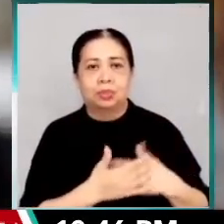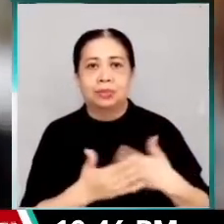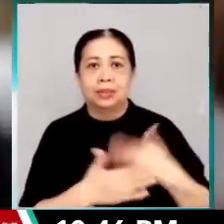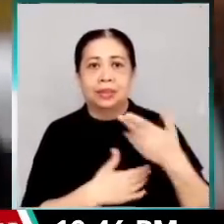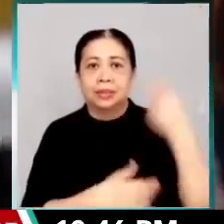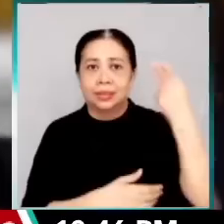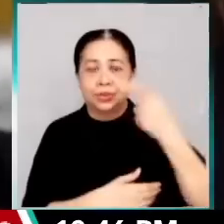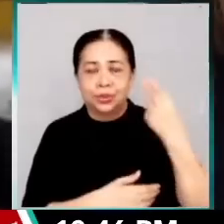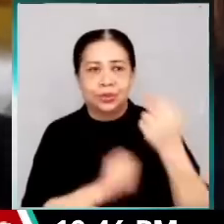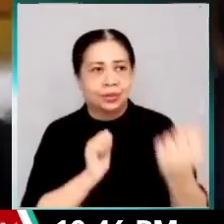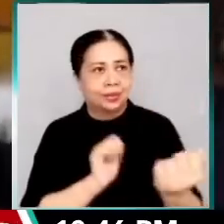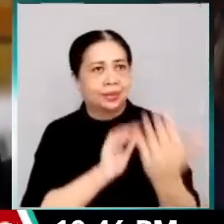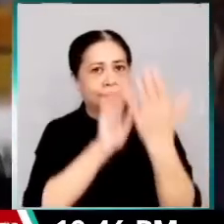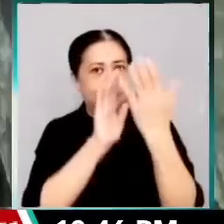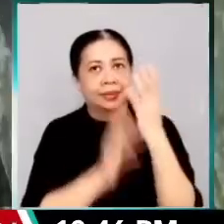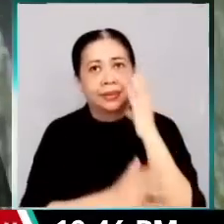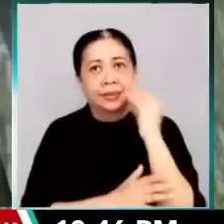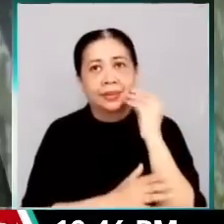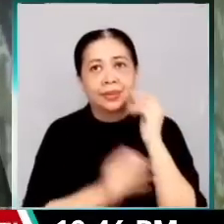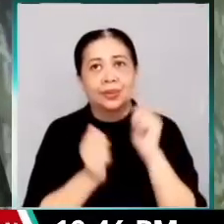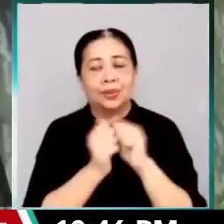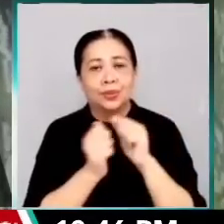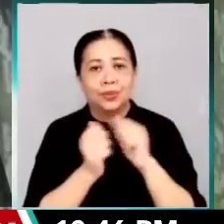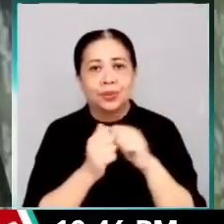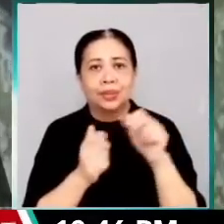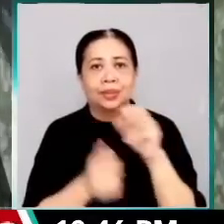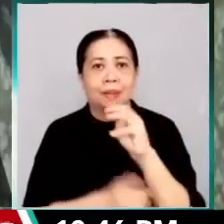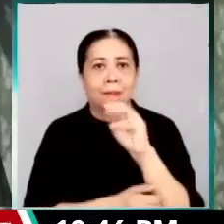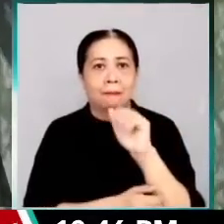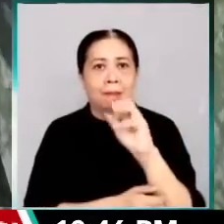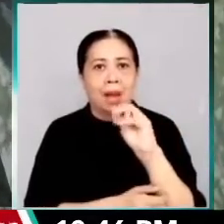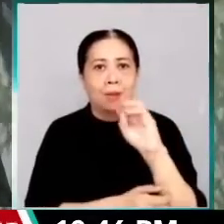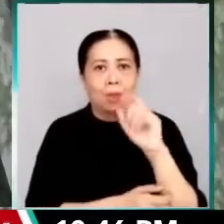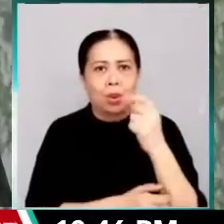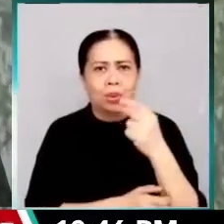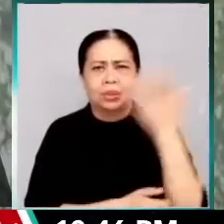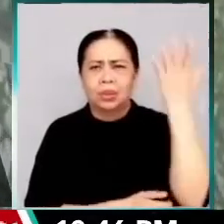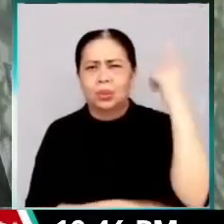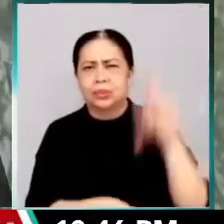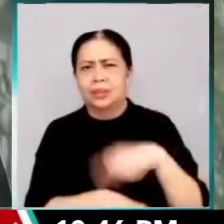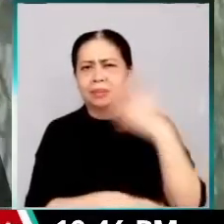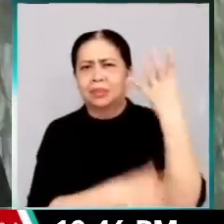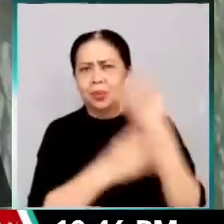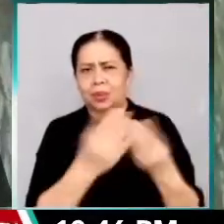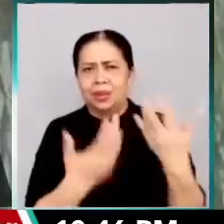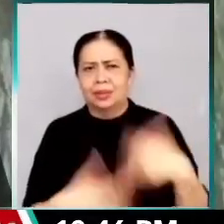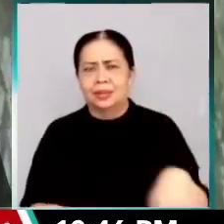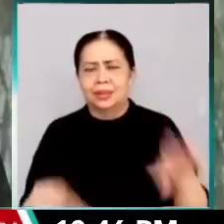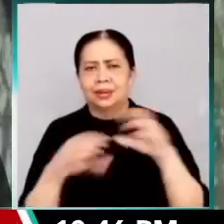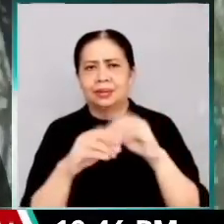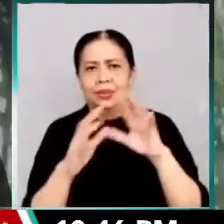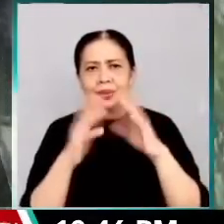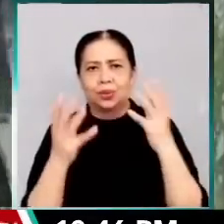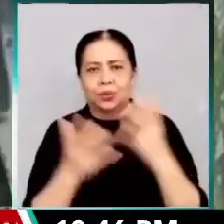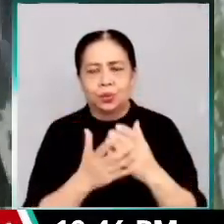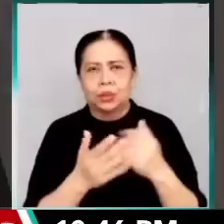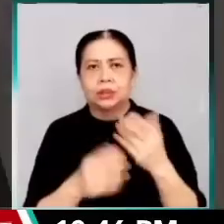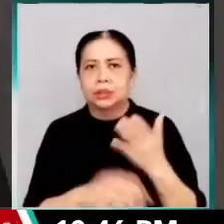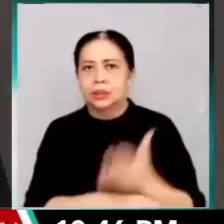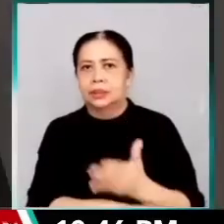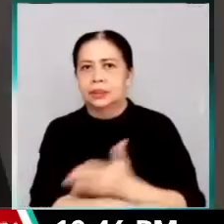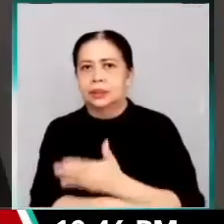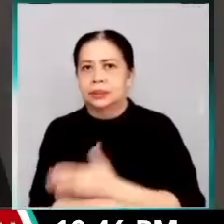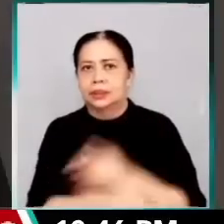personal encounter sa mga woolly mammoths na matagal nang nawala sa daigdig. Dine-develop pa ang Metaverse School na tinetesting sa